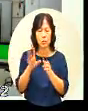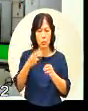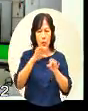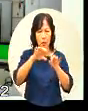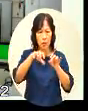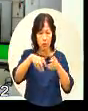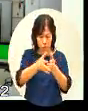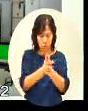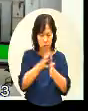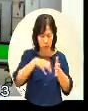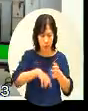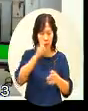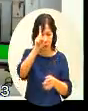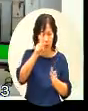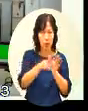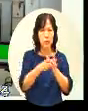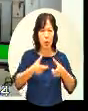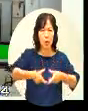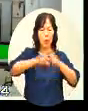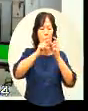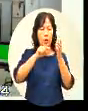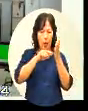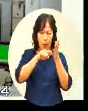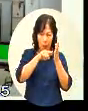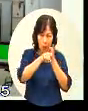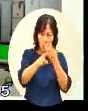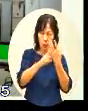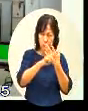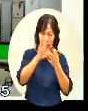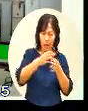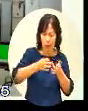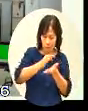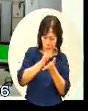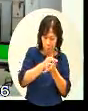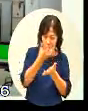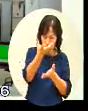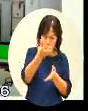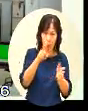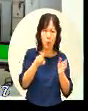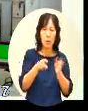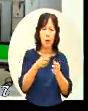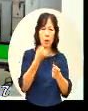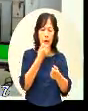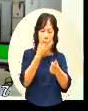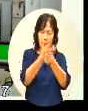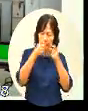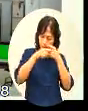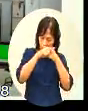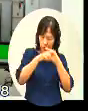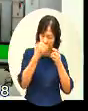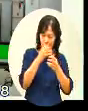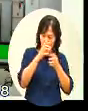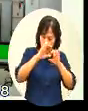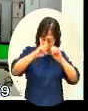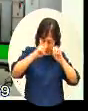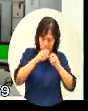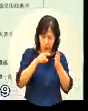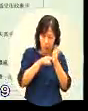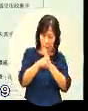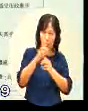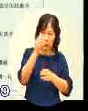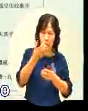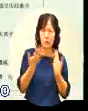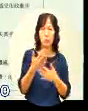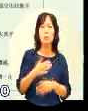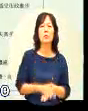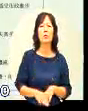单位，这个应该是回归到学术，而且要花更多的钱，才能够把这样的一个研究更彻底、更专业。请下一